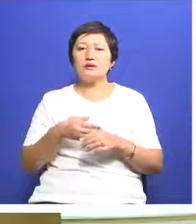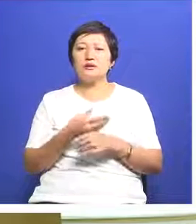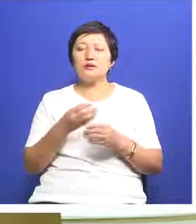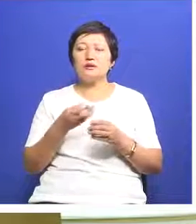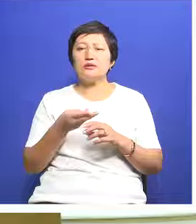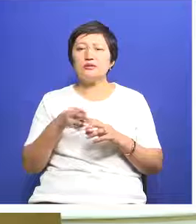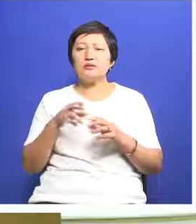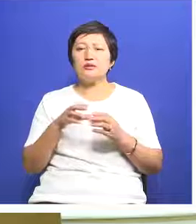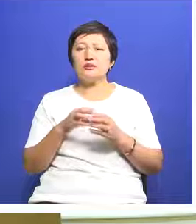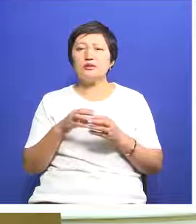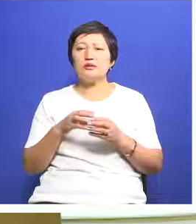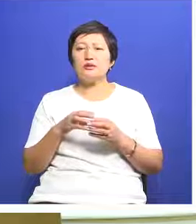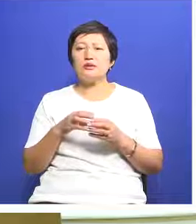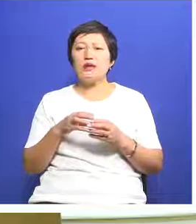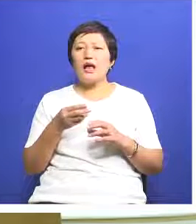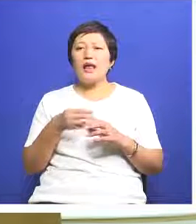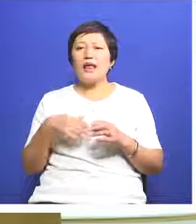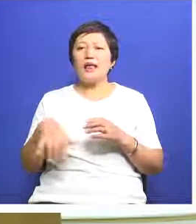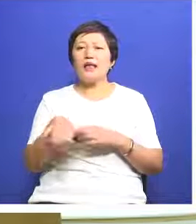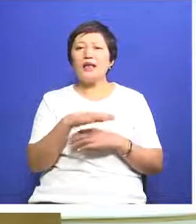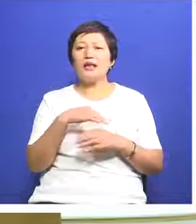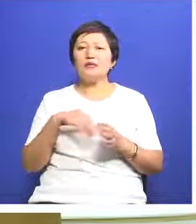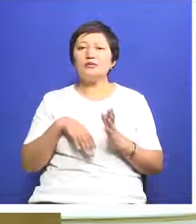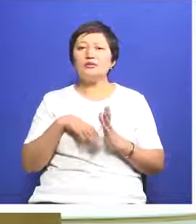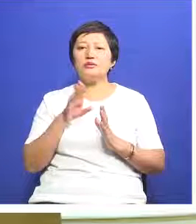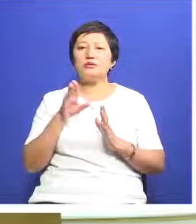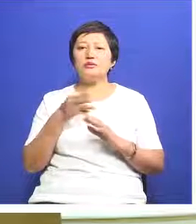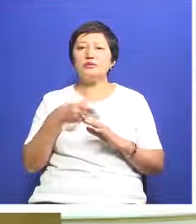аткан нелер. Сосын бизде мына элдин өсүүнө